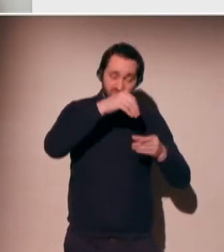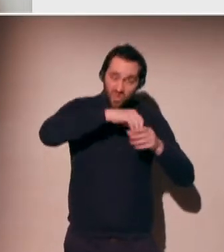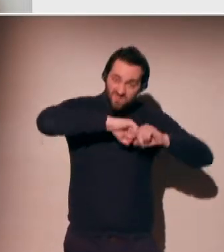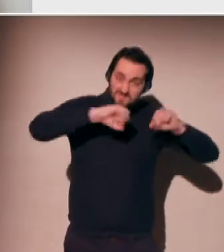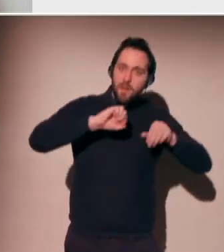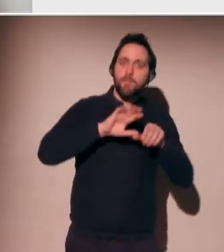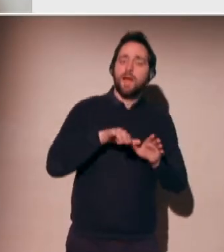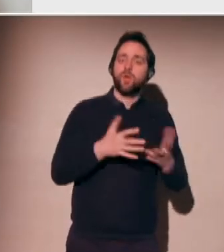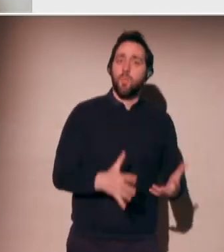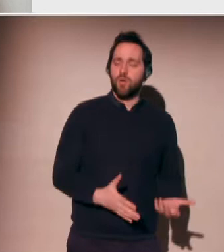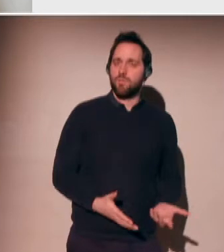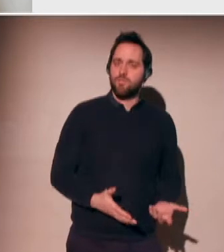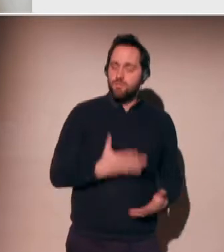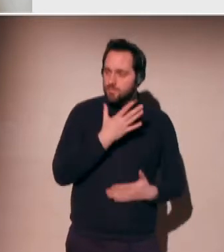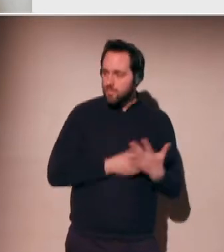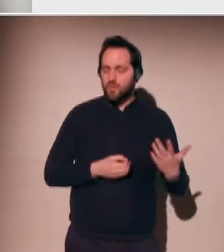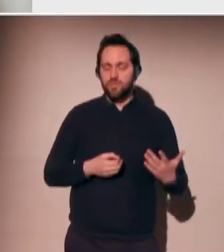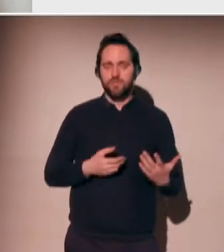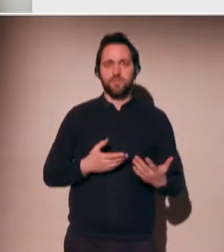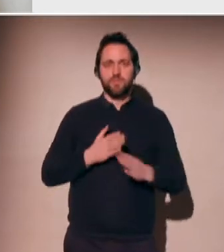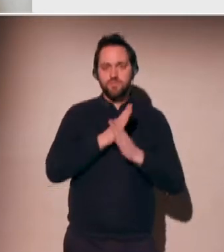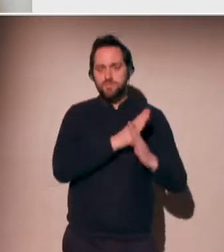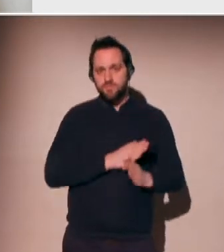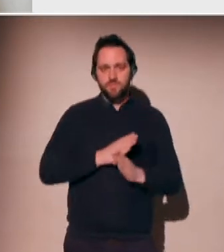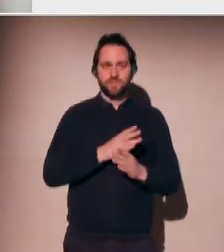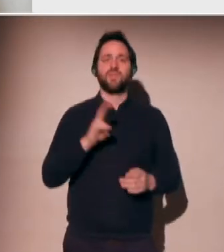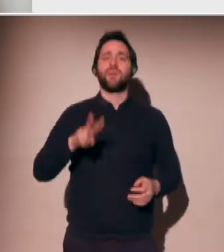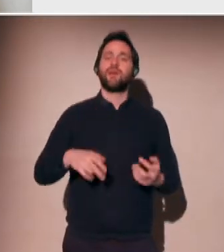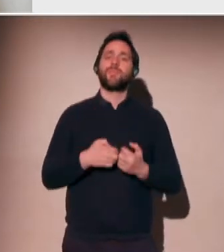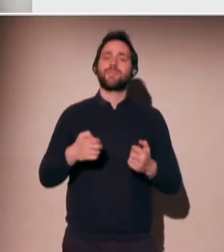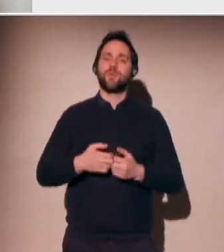logiciels de reconnaissance faciale marchent bien mieux sur